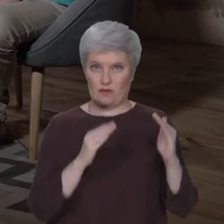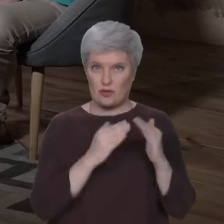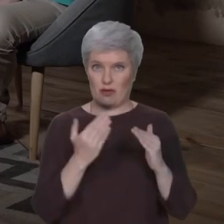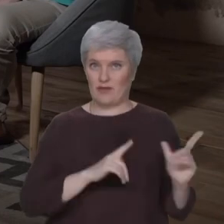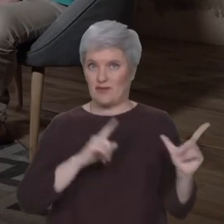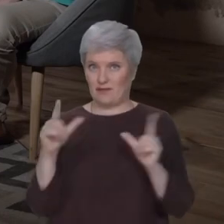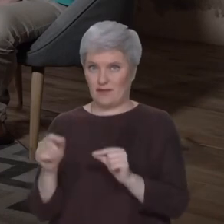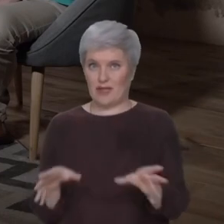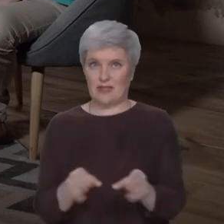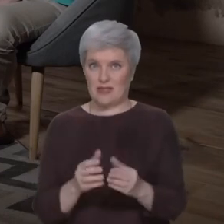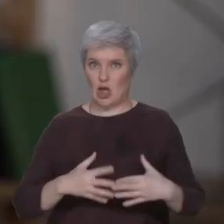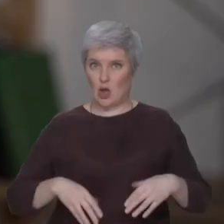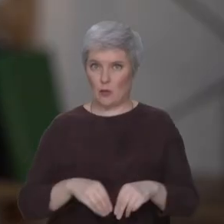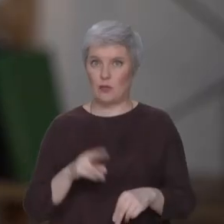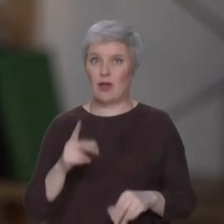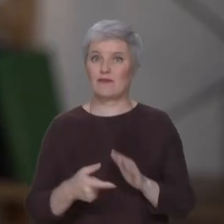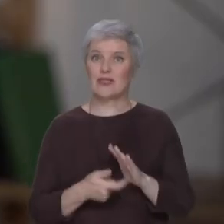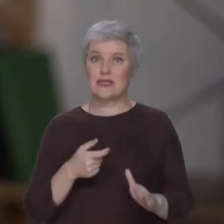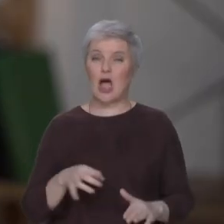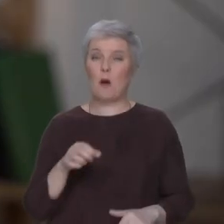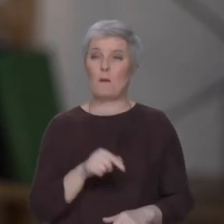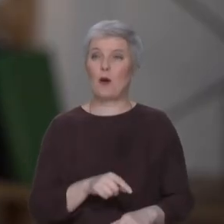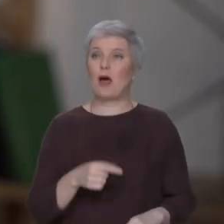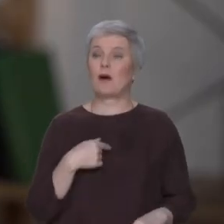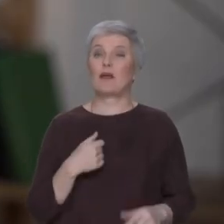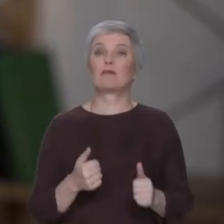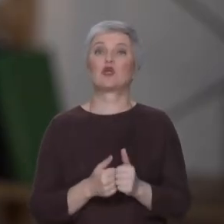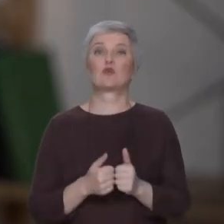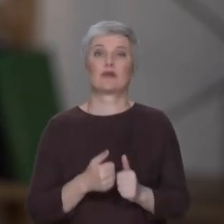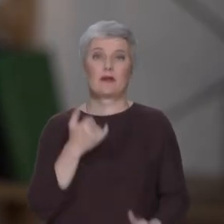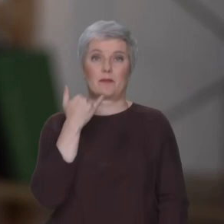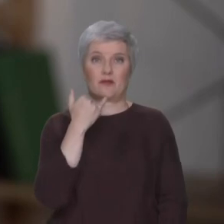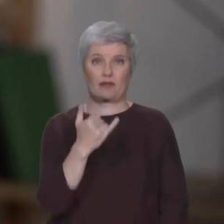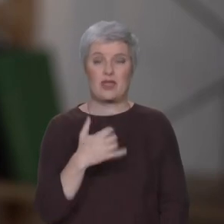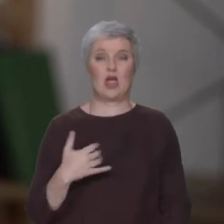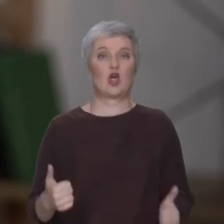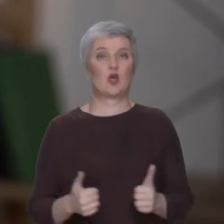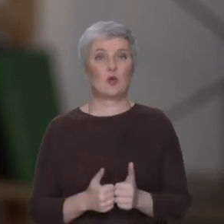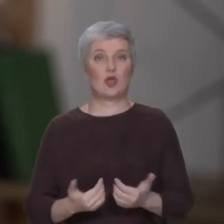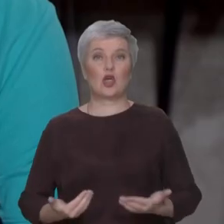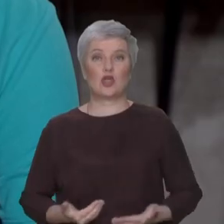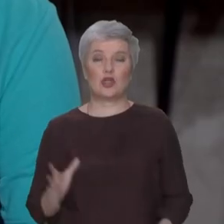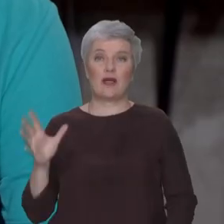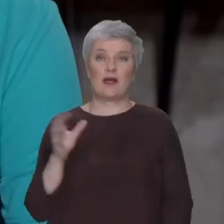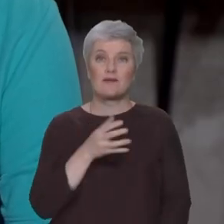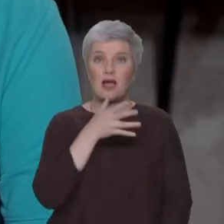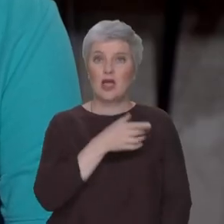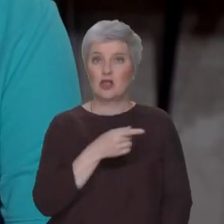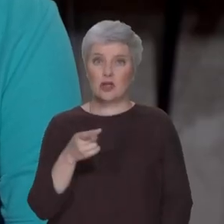родиною виїхали. Як ви дізналися взагалі про те, що нам до вас сусіди двір? Позвонили? Нас сусіди жили весь цей час в